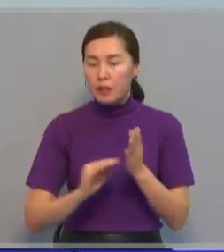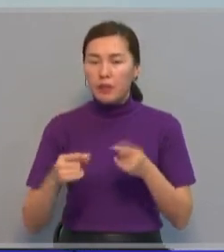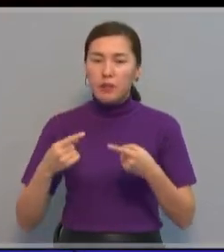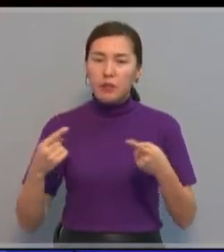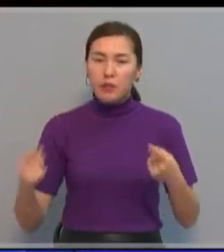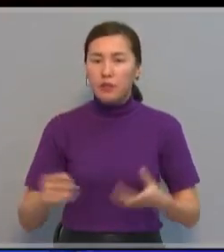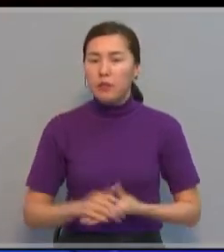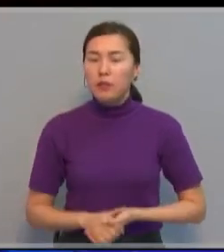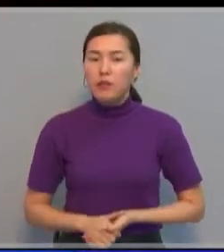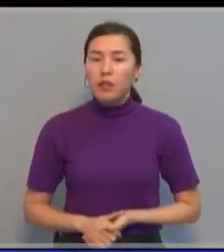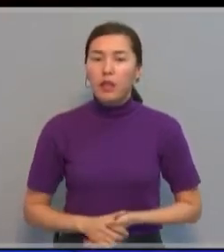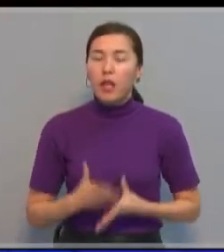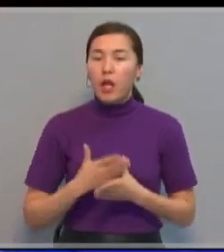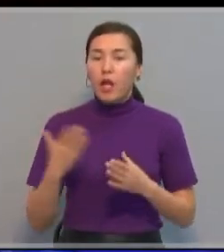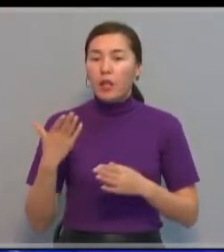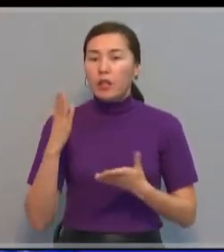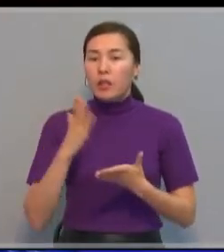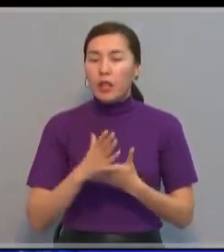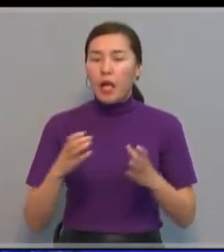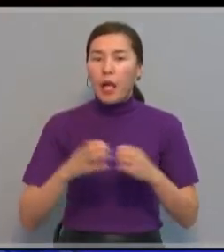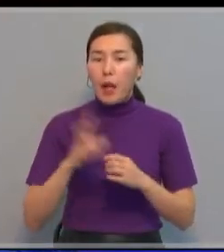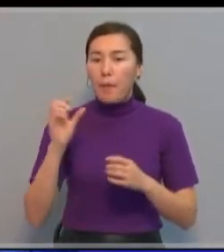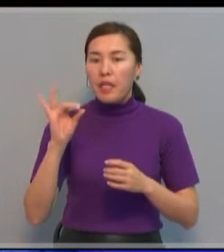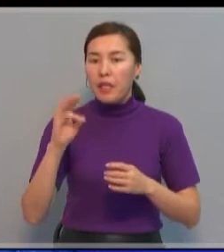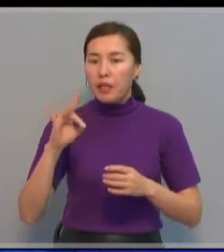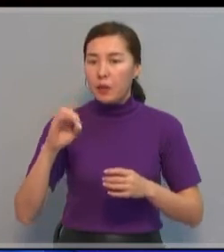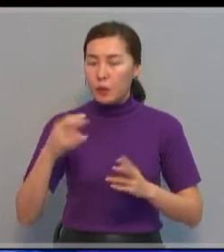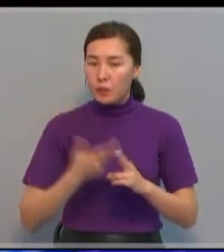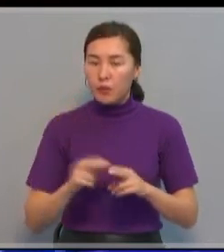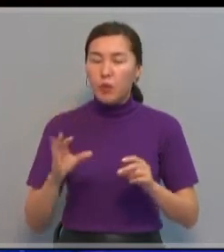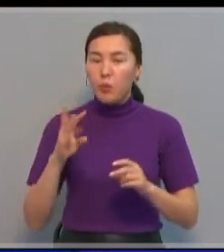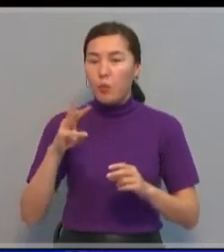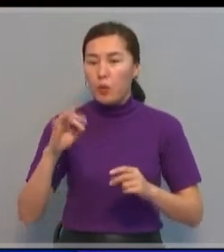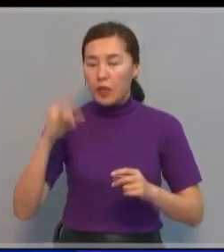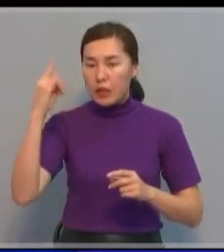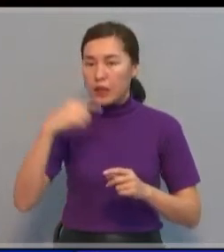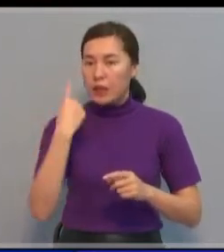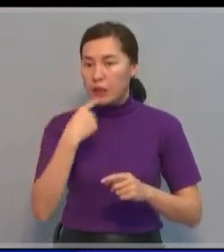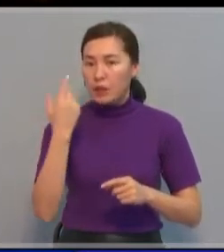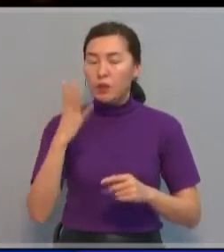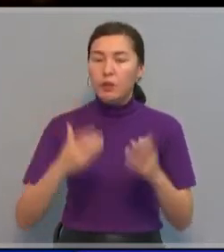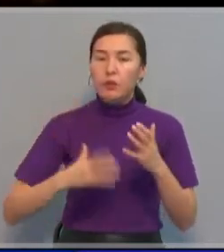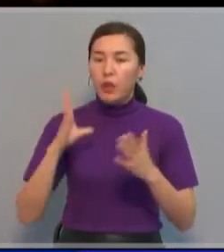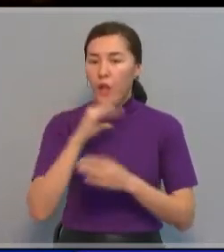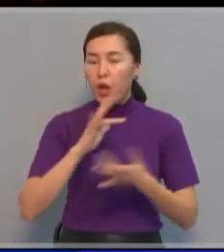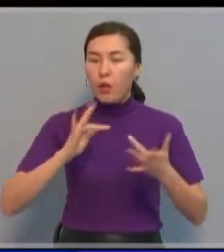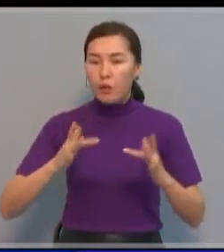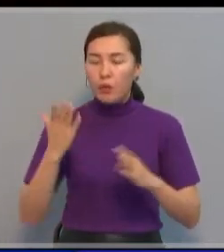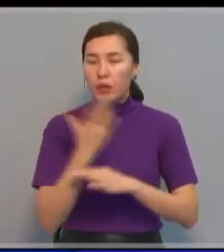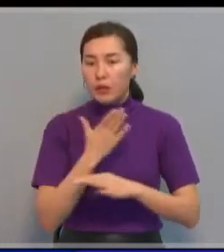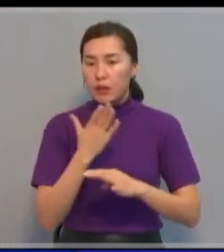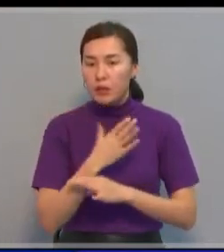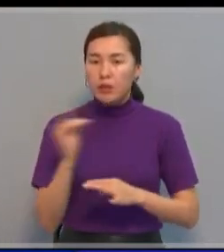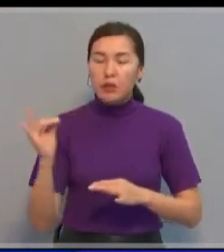далее. Спонсором фильма является компания BI Group. Также «Мулан» на казахском языке будет доступен в